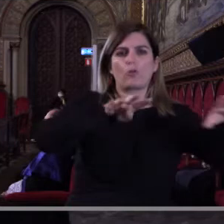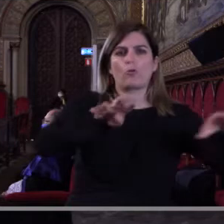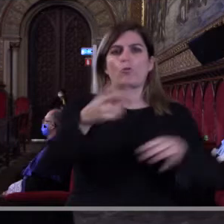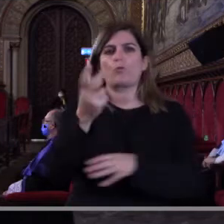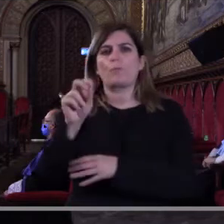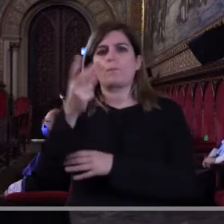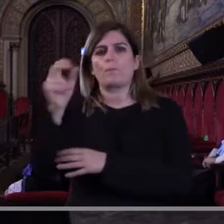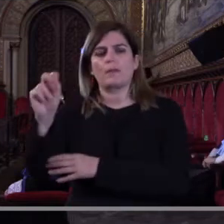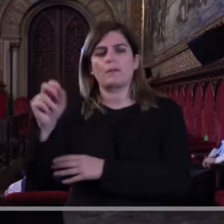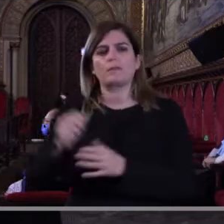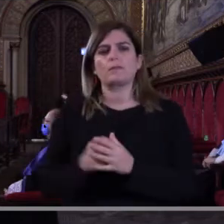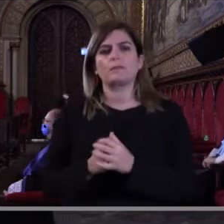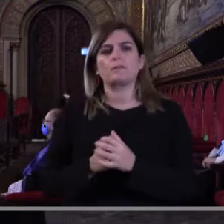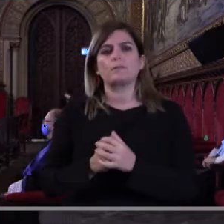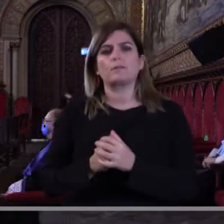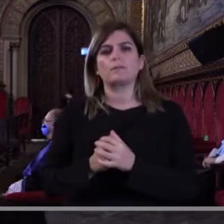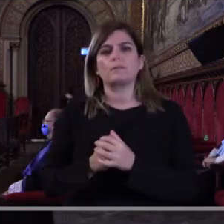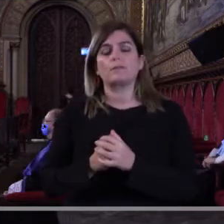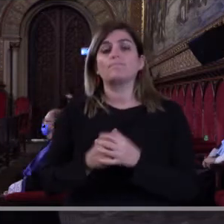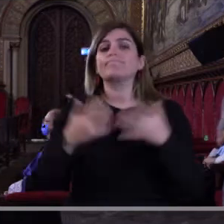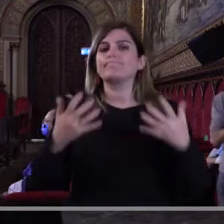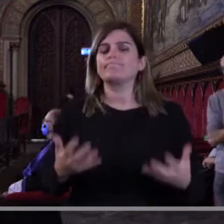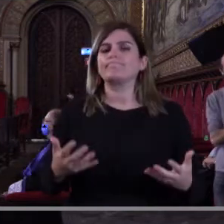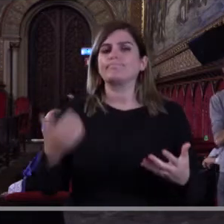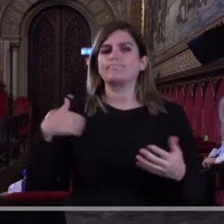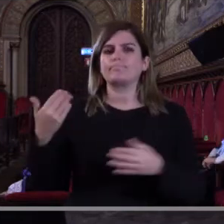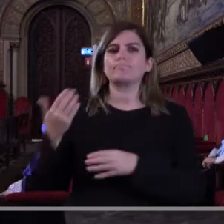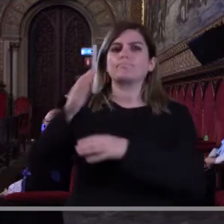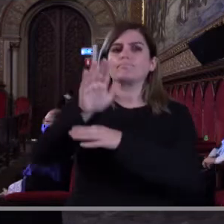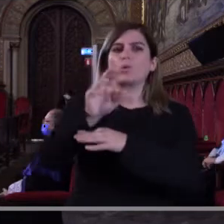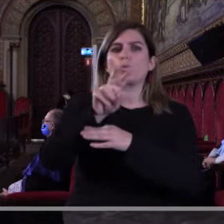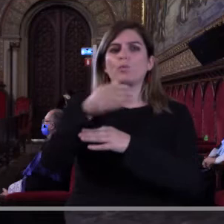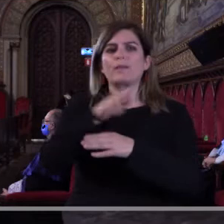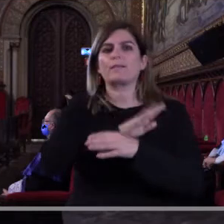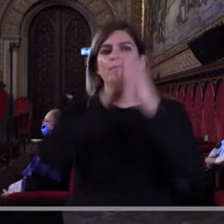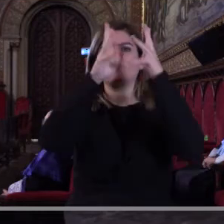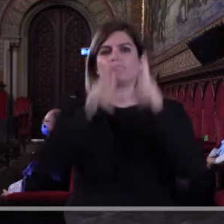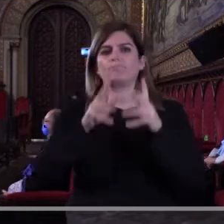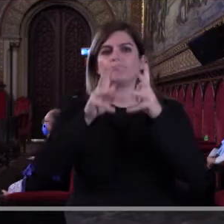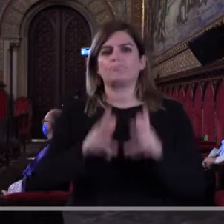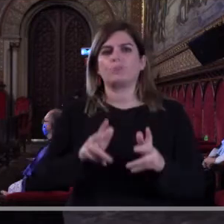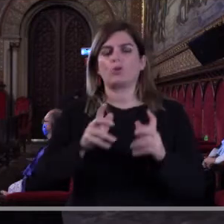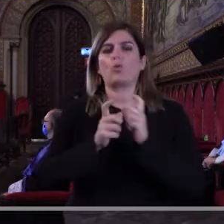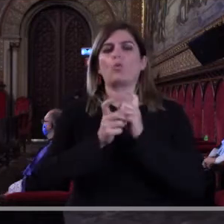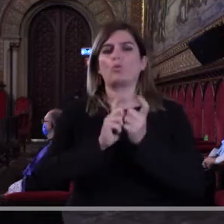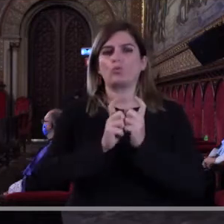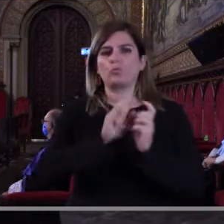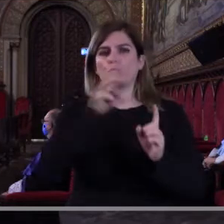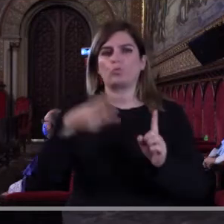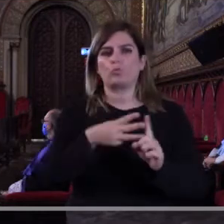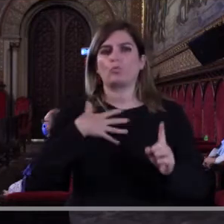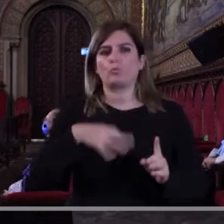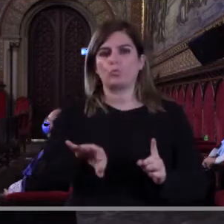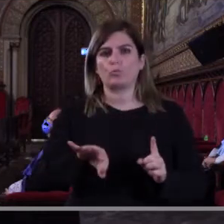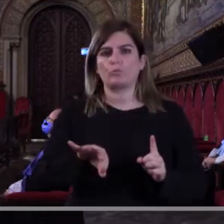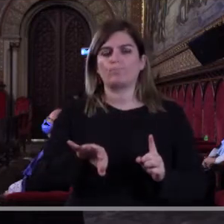2019-2020, disposem d'una nova edició de la UB en xifres, que ja es pot consultar i que, com és